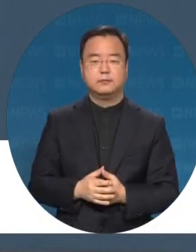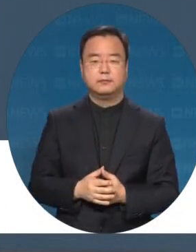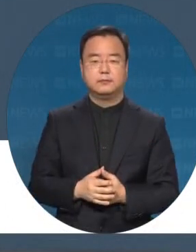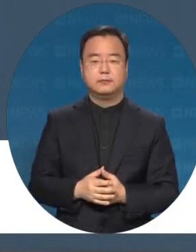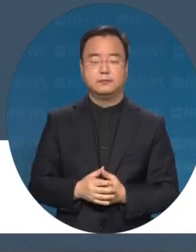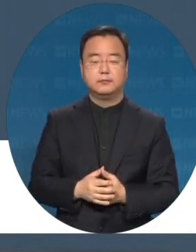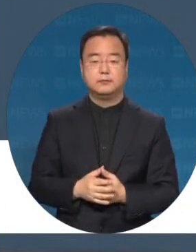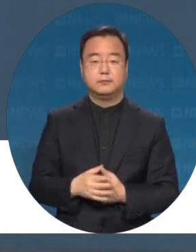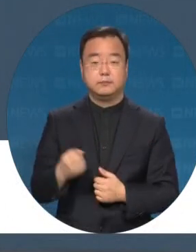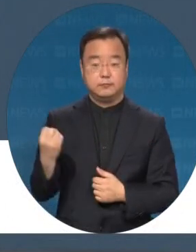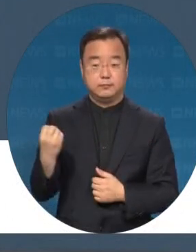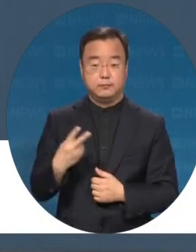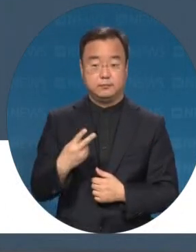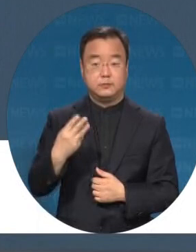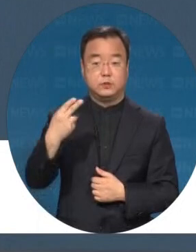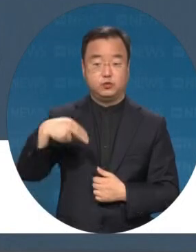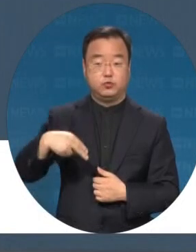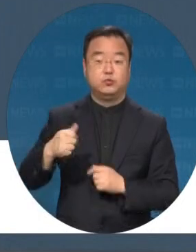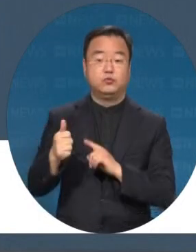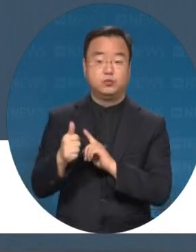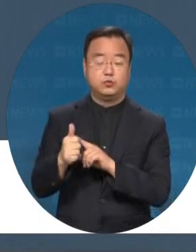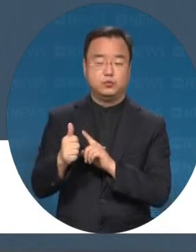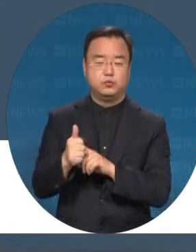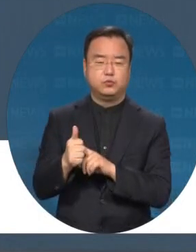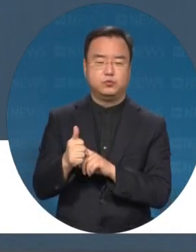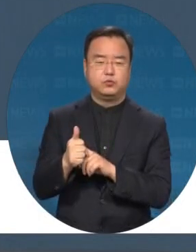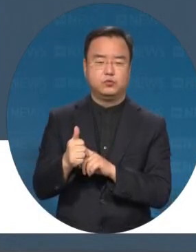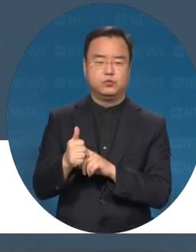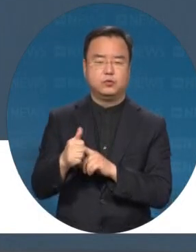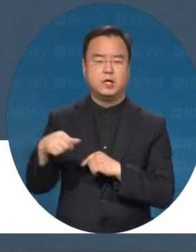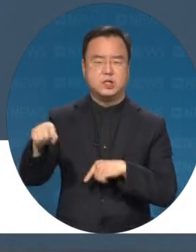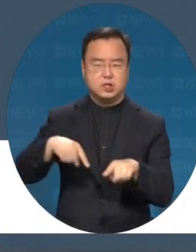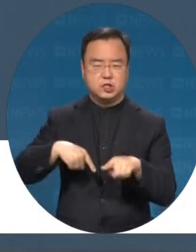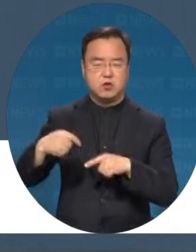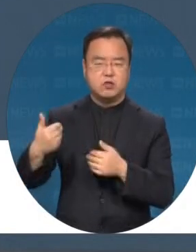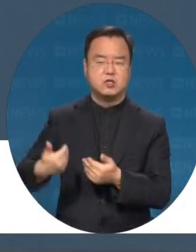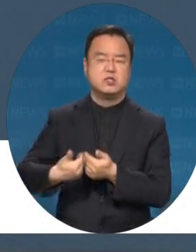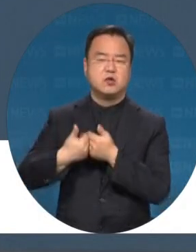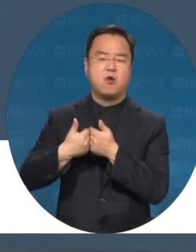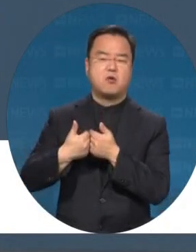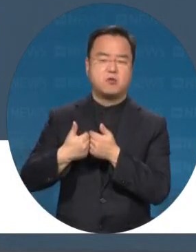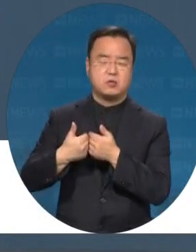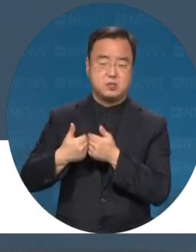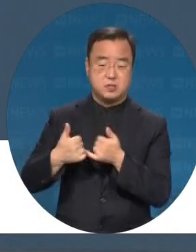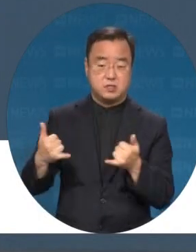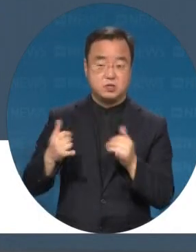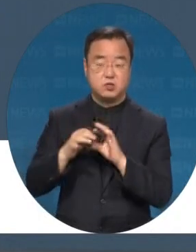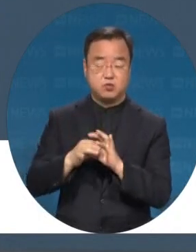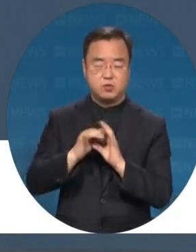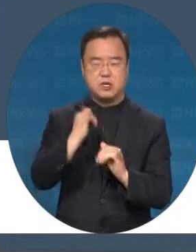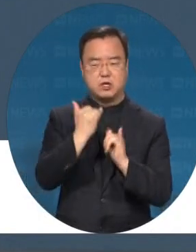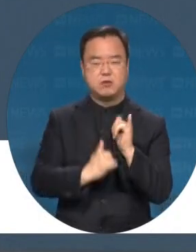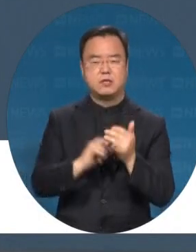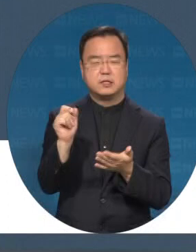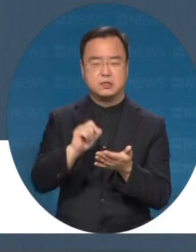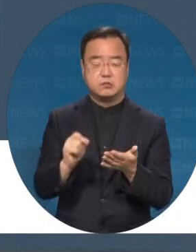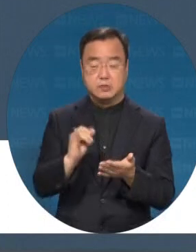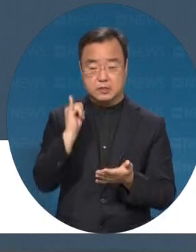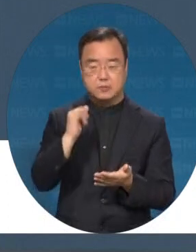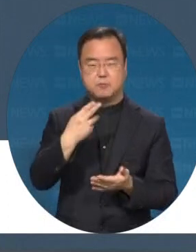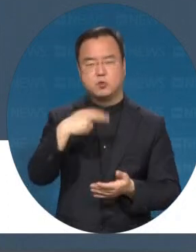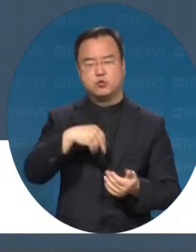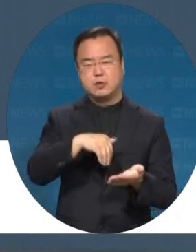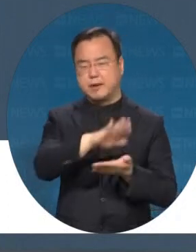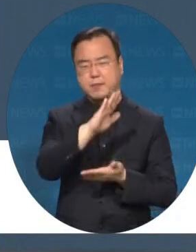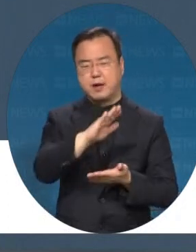이뿐만아니고 유성영의 경우는 정적들에 의해서 쓰여진 역사입니다 유성령을 몰아낸 그